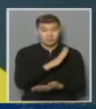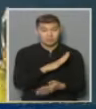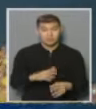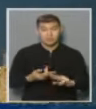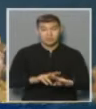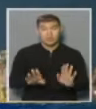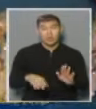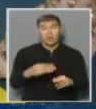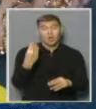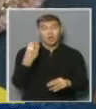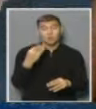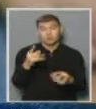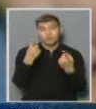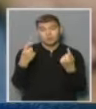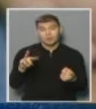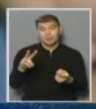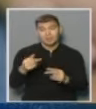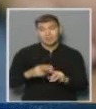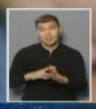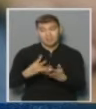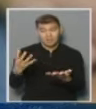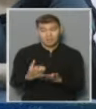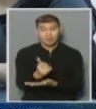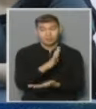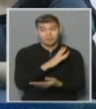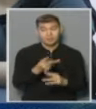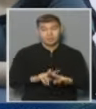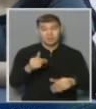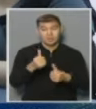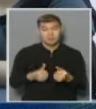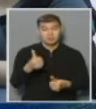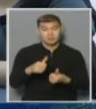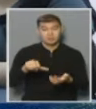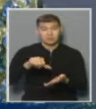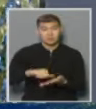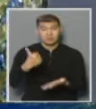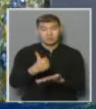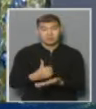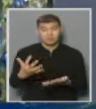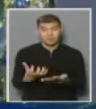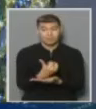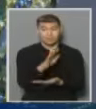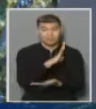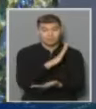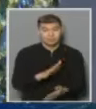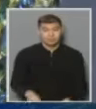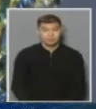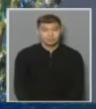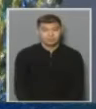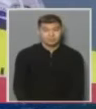шарының супермоделі 2021 аталымында иеленді. Әрі осы байқаудың бас жүлдесінде қанжығаға